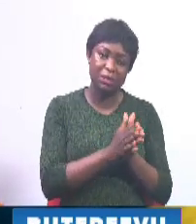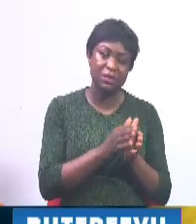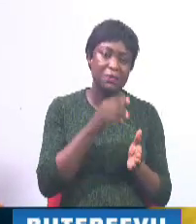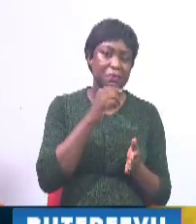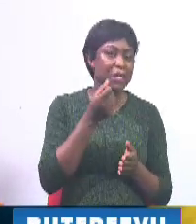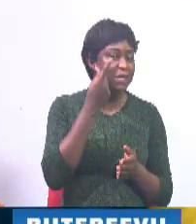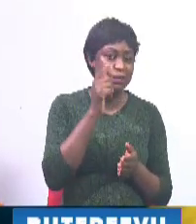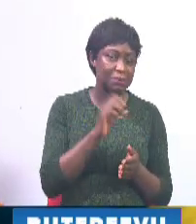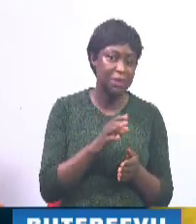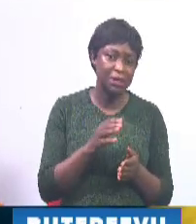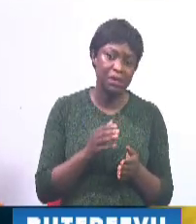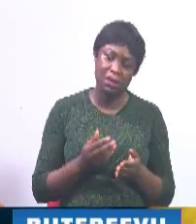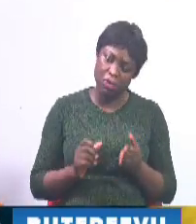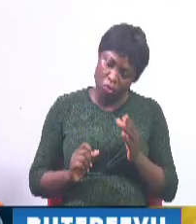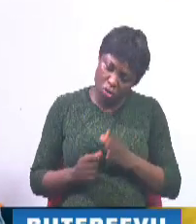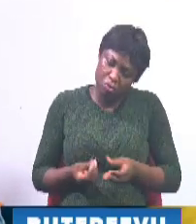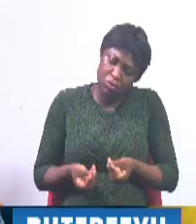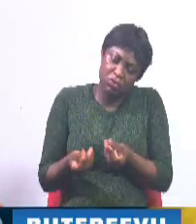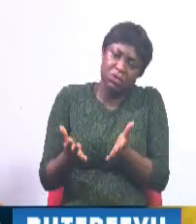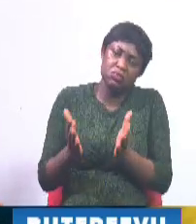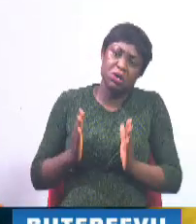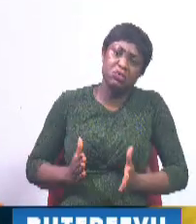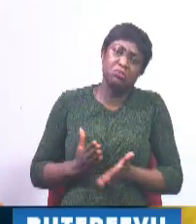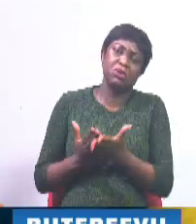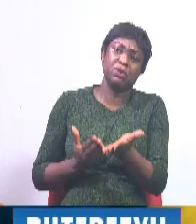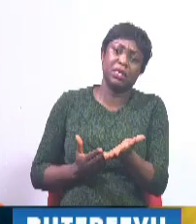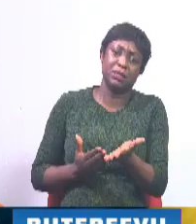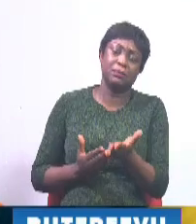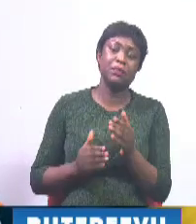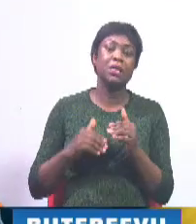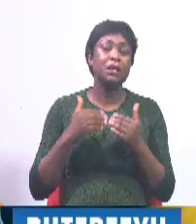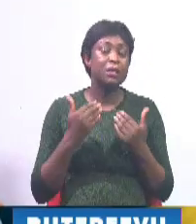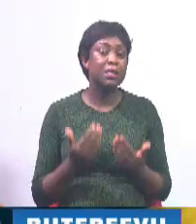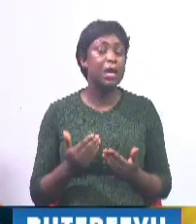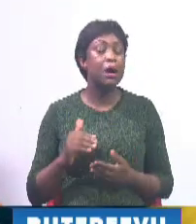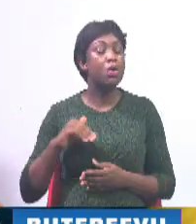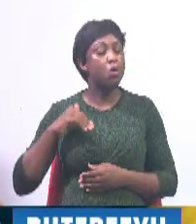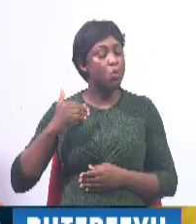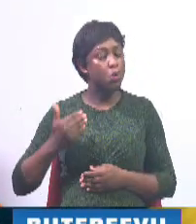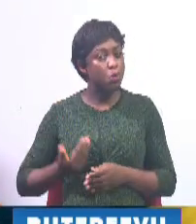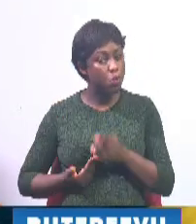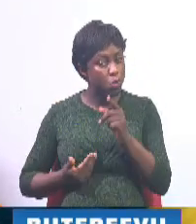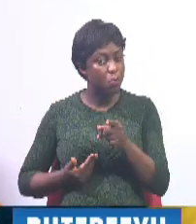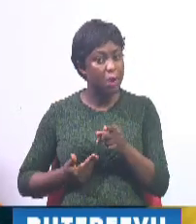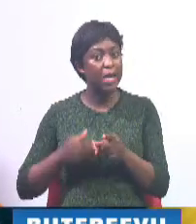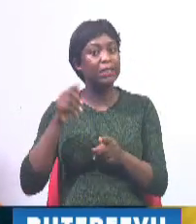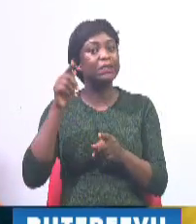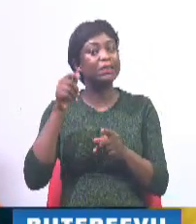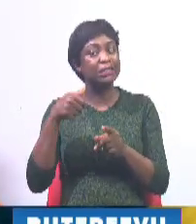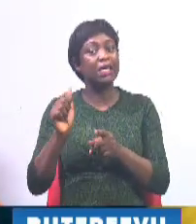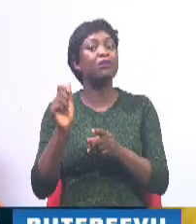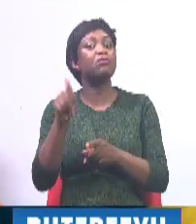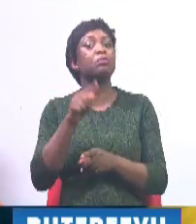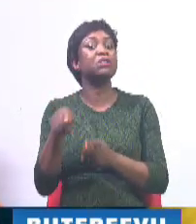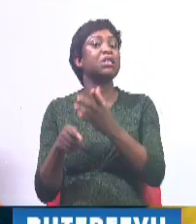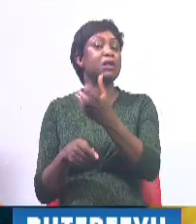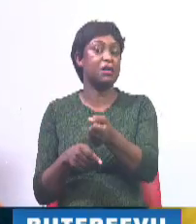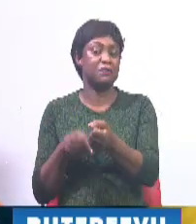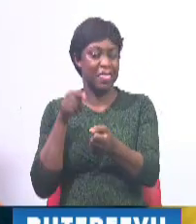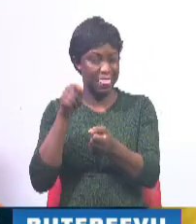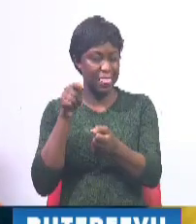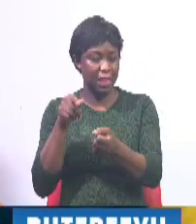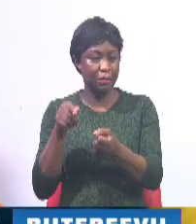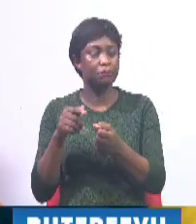eddembe kati omukyala ate akoze ensobi gwe mbadde njagala okuleeta essaawa eno tumwogereko nti